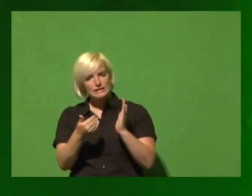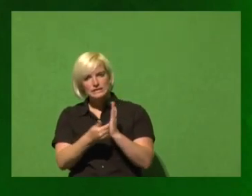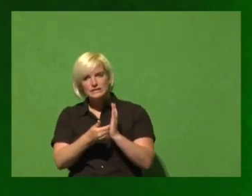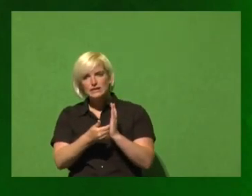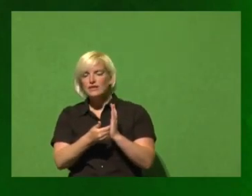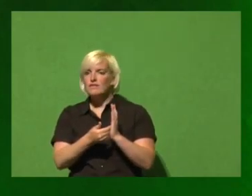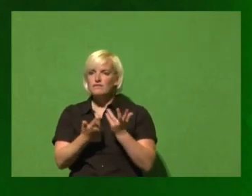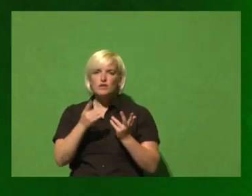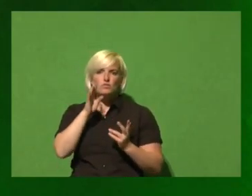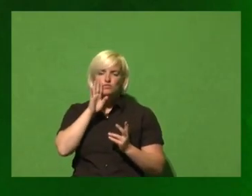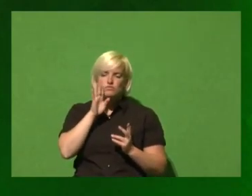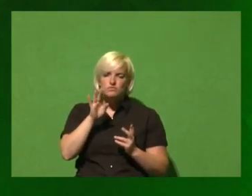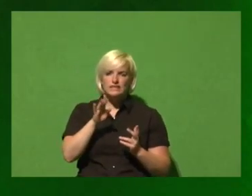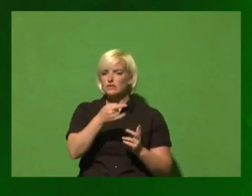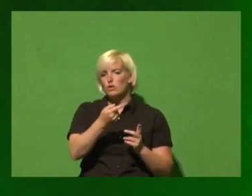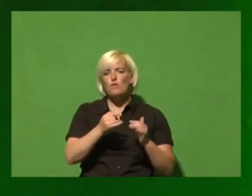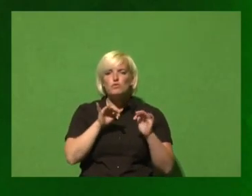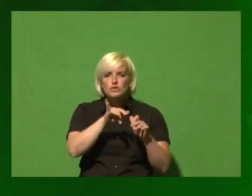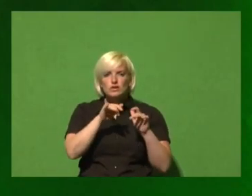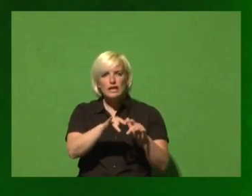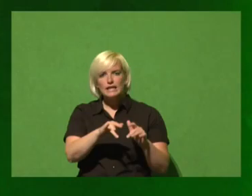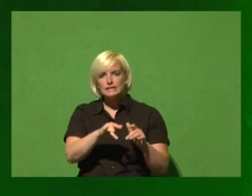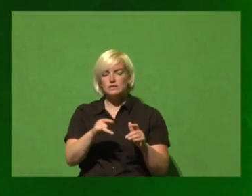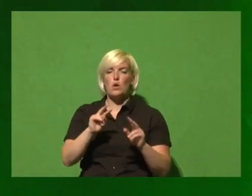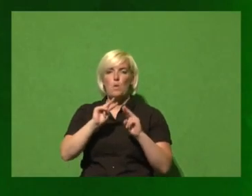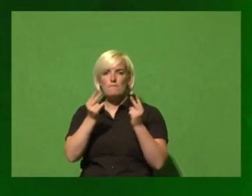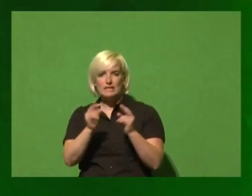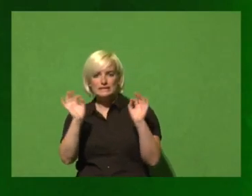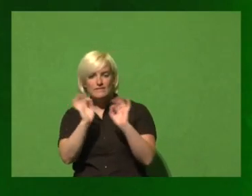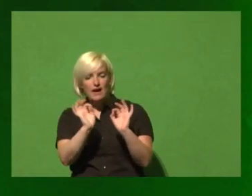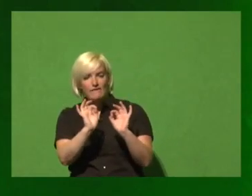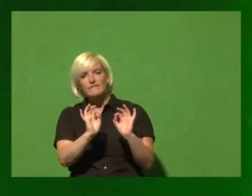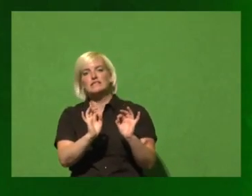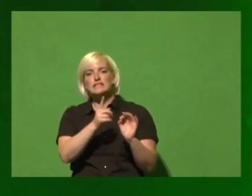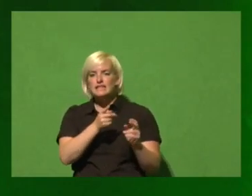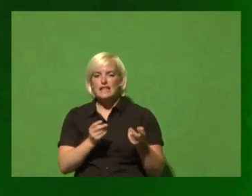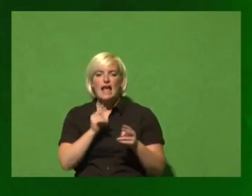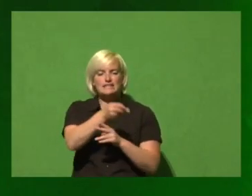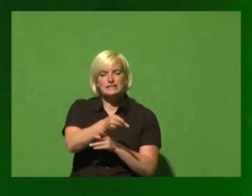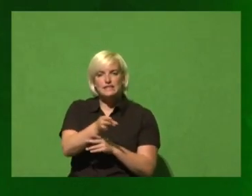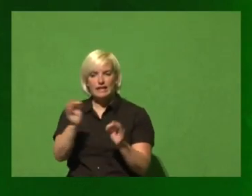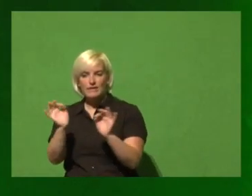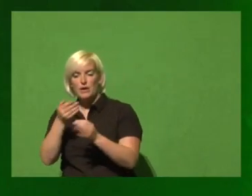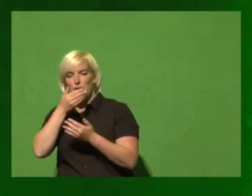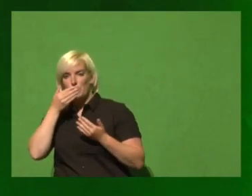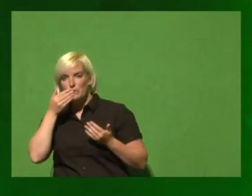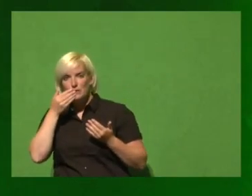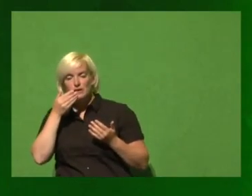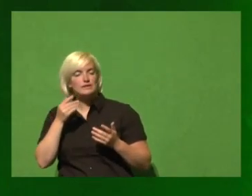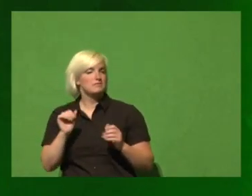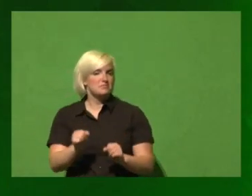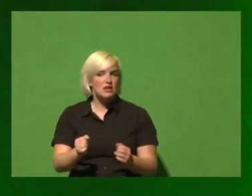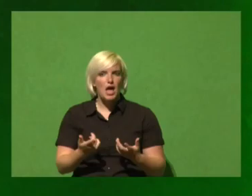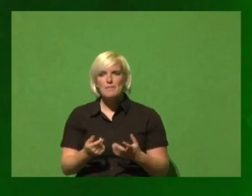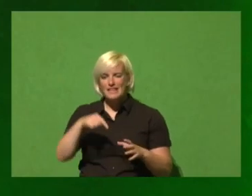gefährliche, umweltgefährdende Substanz nicht durch eine ungefährliche ersetzt werden kann, sollen Frackfluide mit